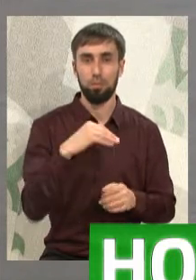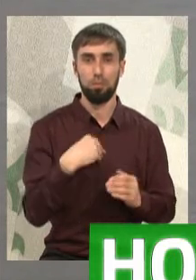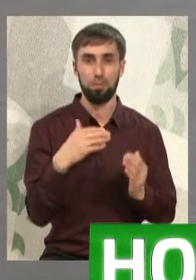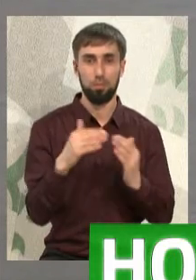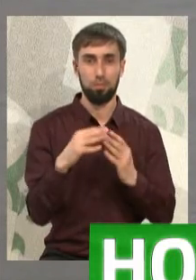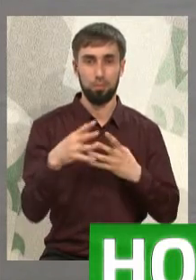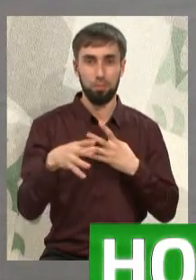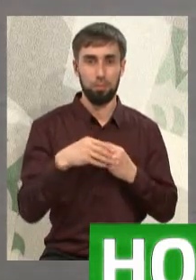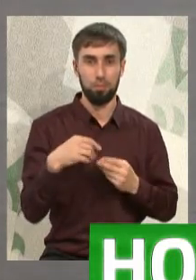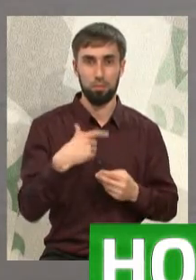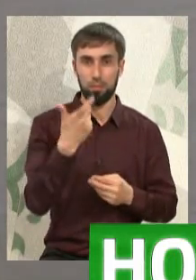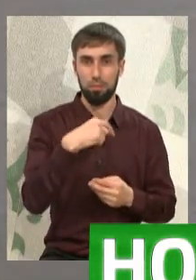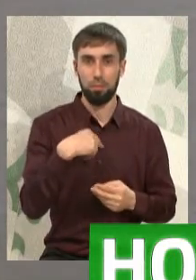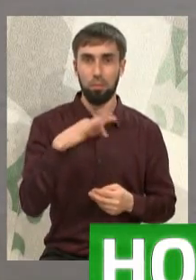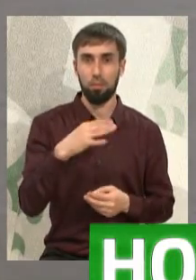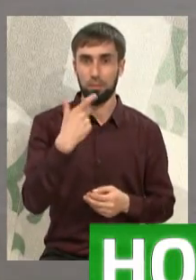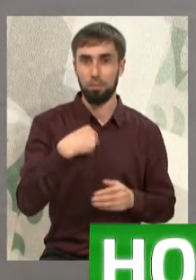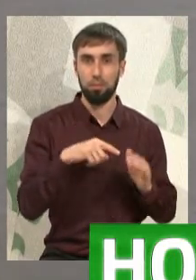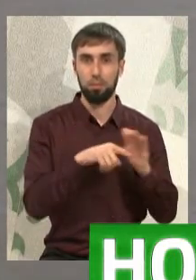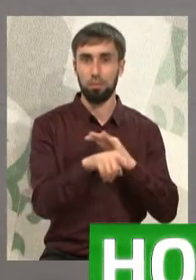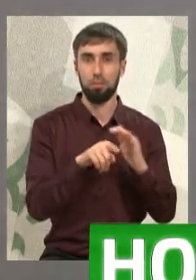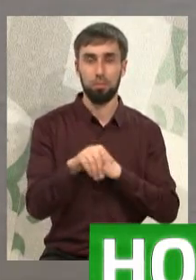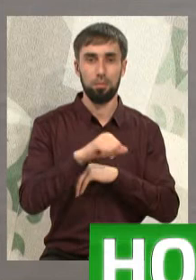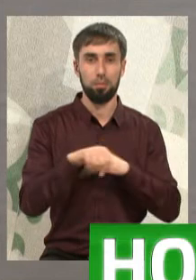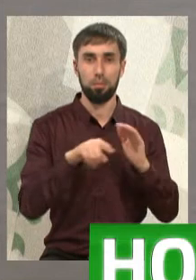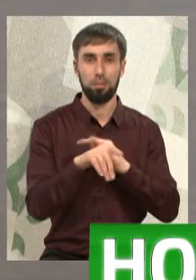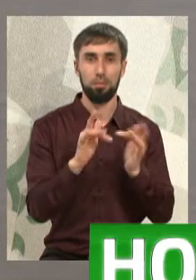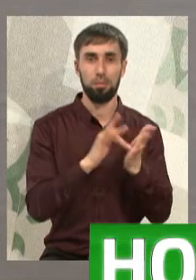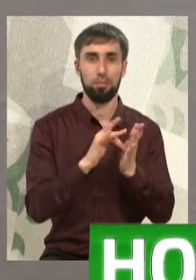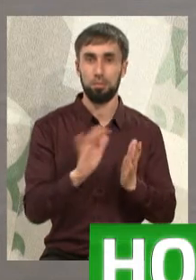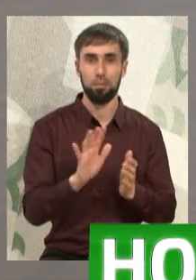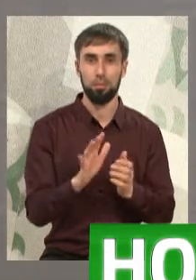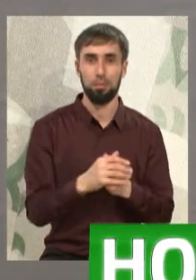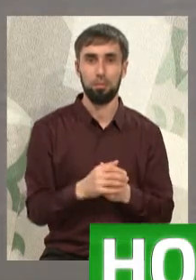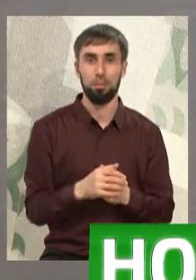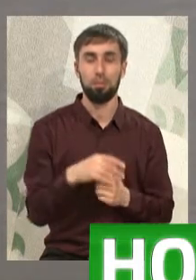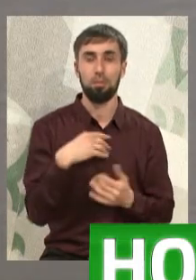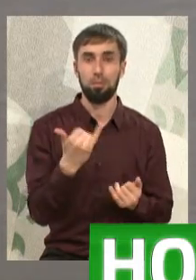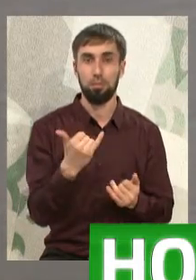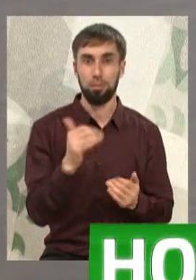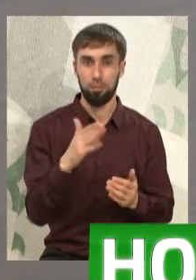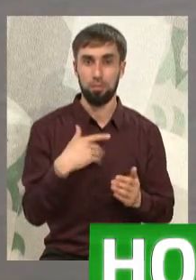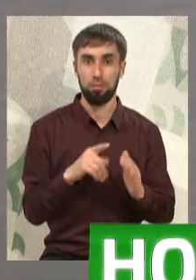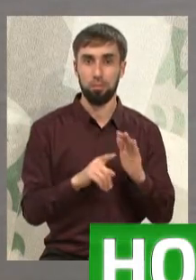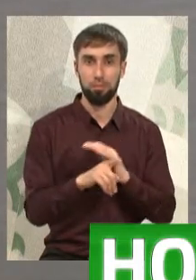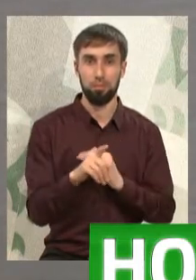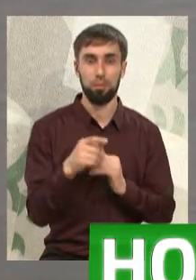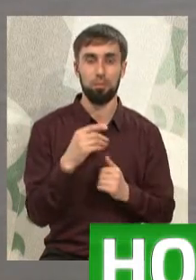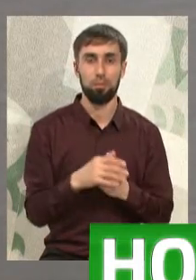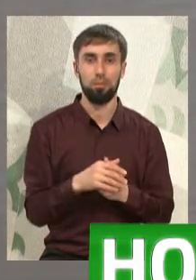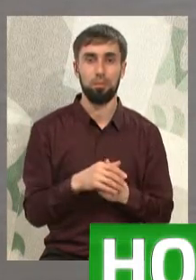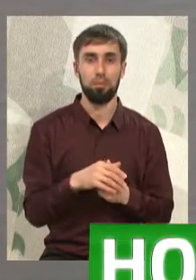наедине с собой, не убегать от себя ни по каким заграницам. Мы сейчас начнем ценить просто